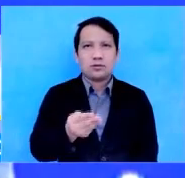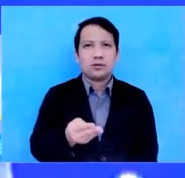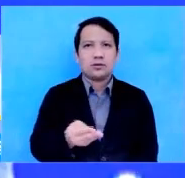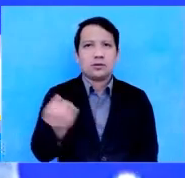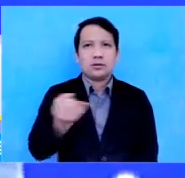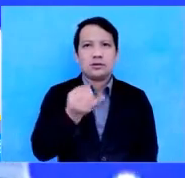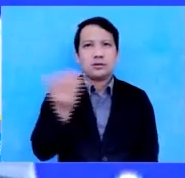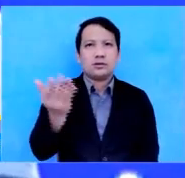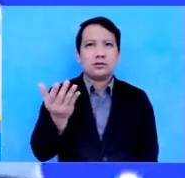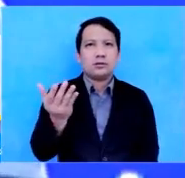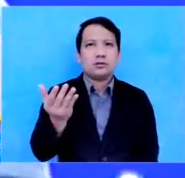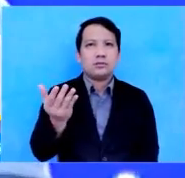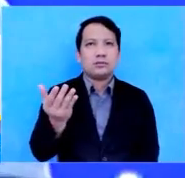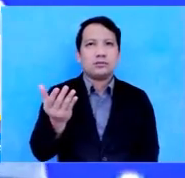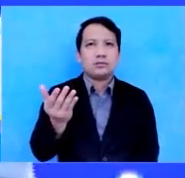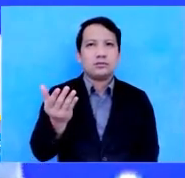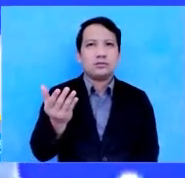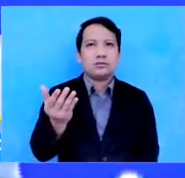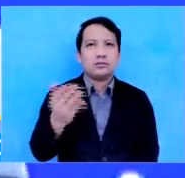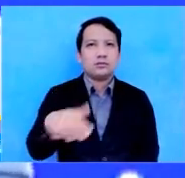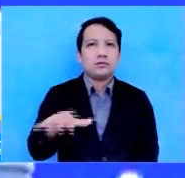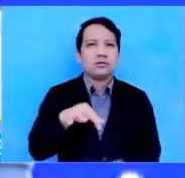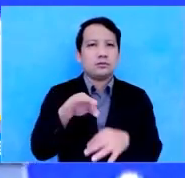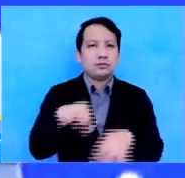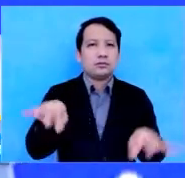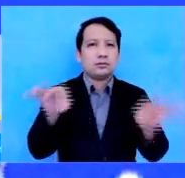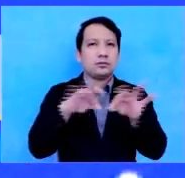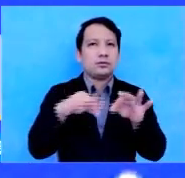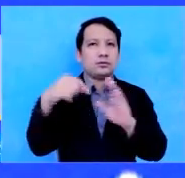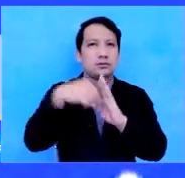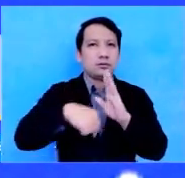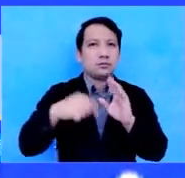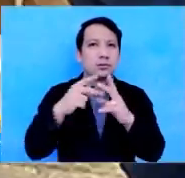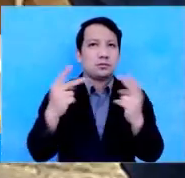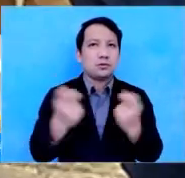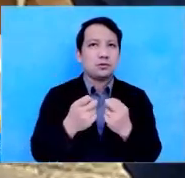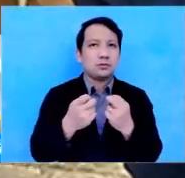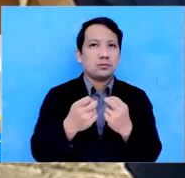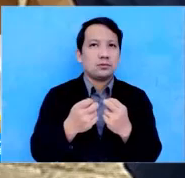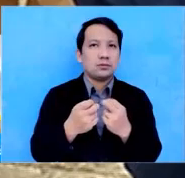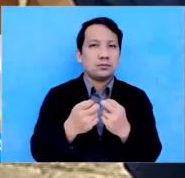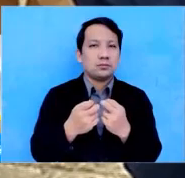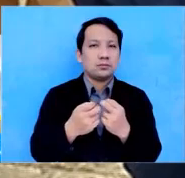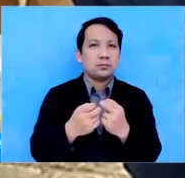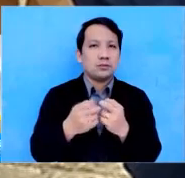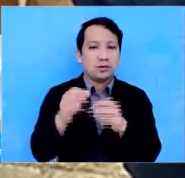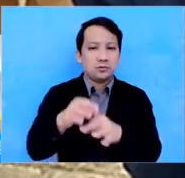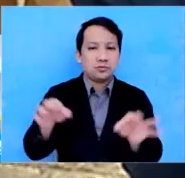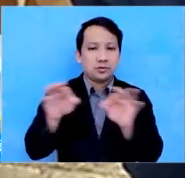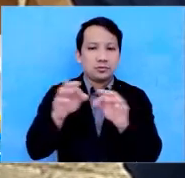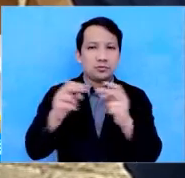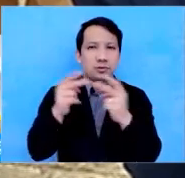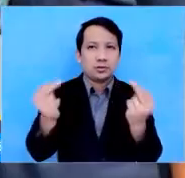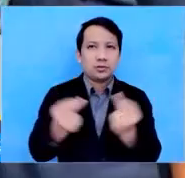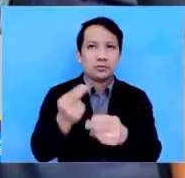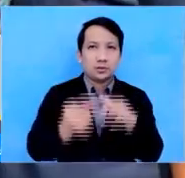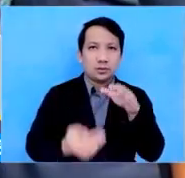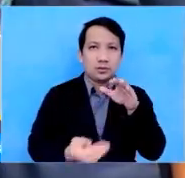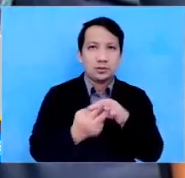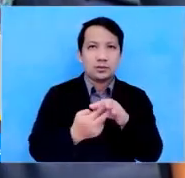lang ito, but importante critical positions ang hinahawakan. Ang mga magbibitiw sa